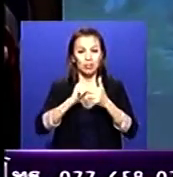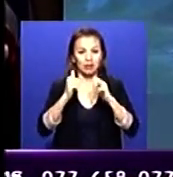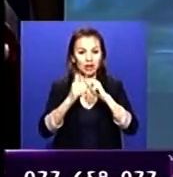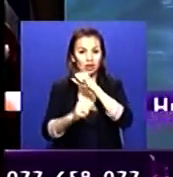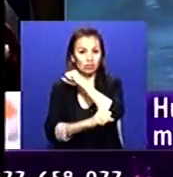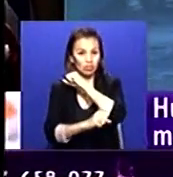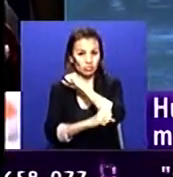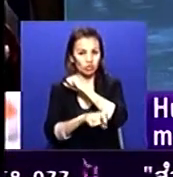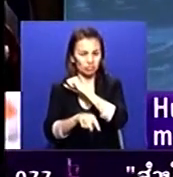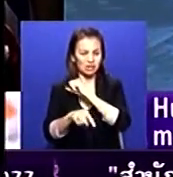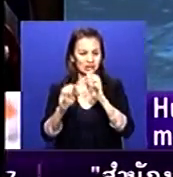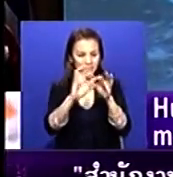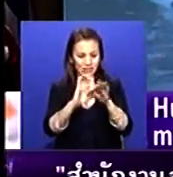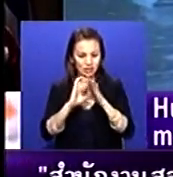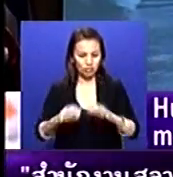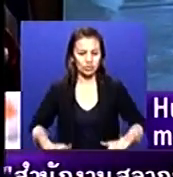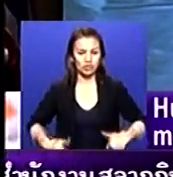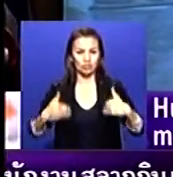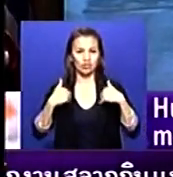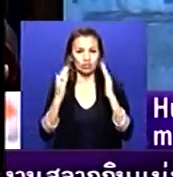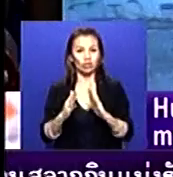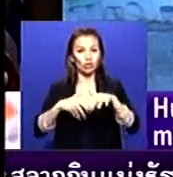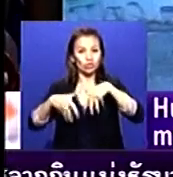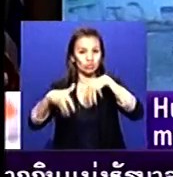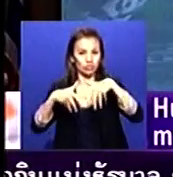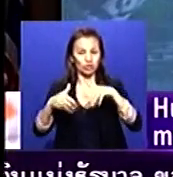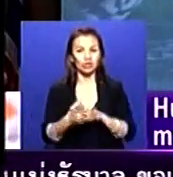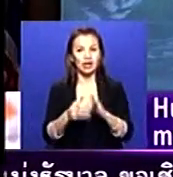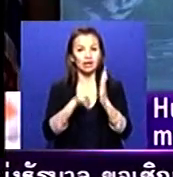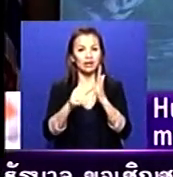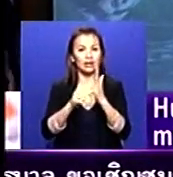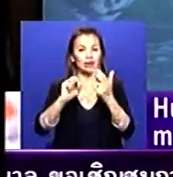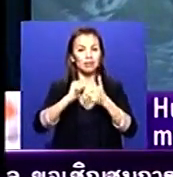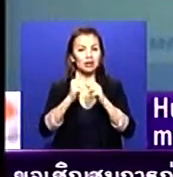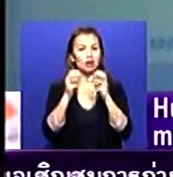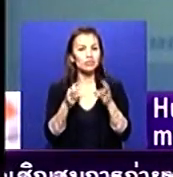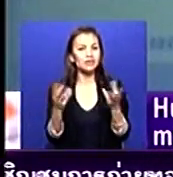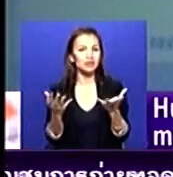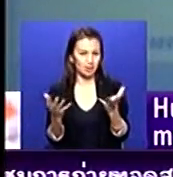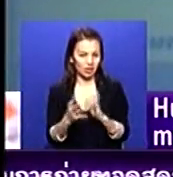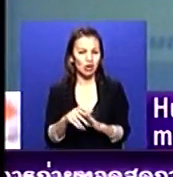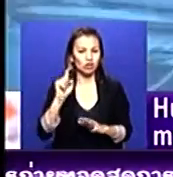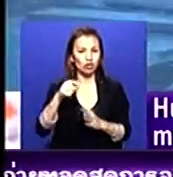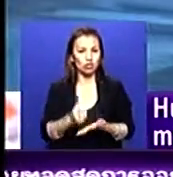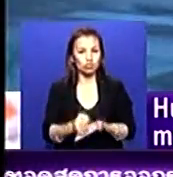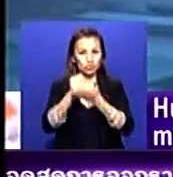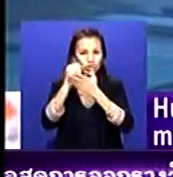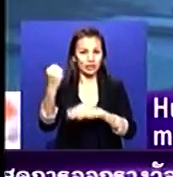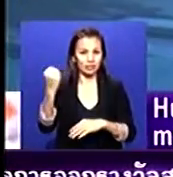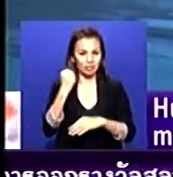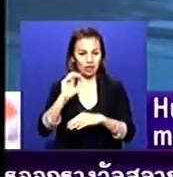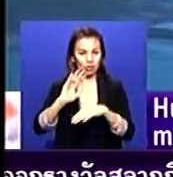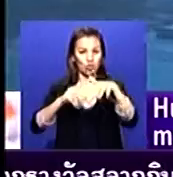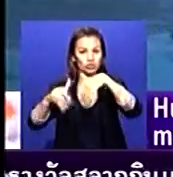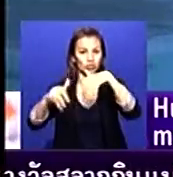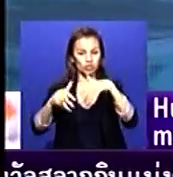ยเกี่ยวข้องกับคุณภาพชีวิตของประชาชนดังนั้นการแก้ปัญหาต้องสร้างความเข้มแข็งให้กับชุมชนโดยสนับสนุนให้ชุม